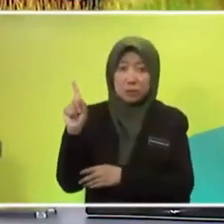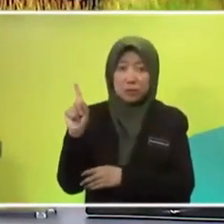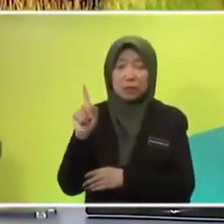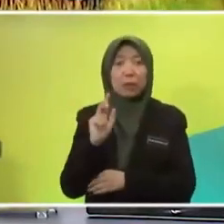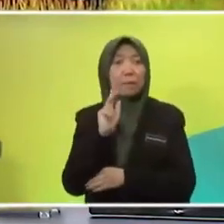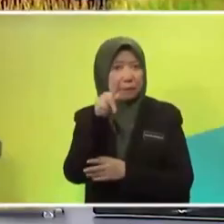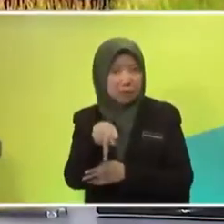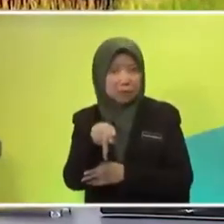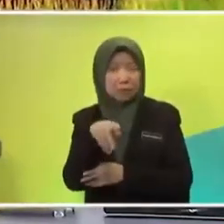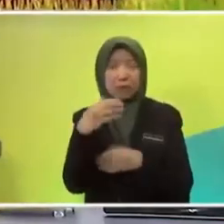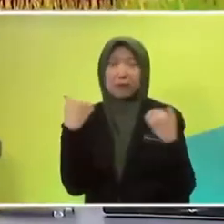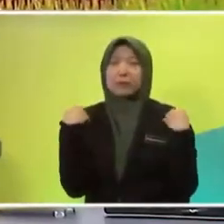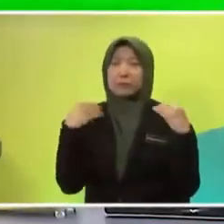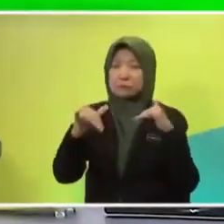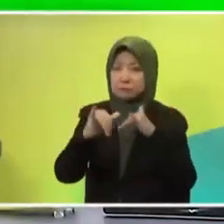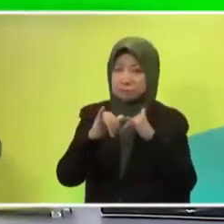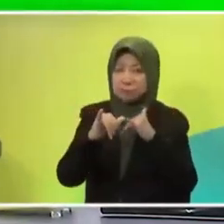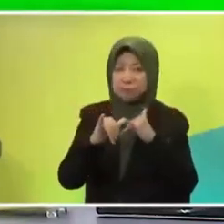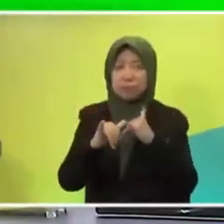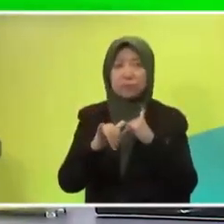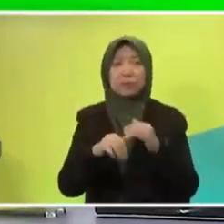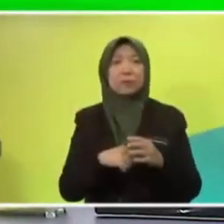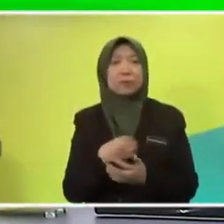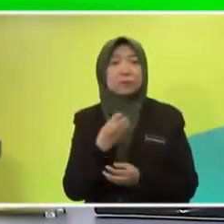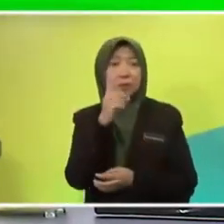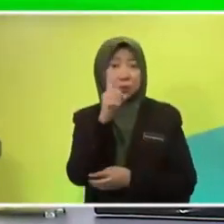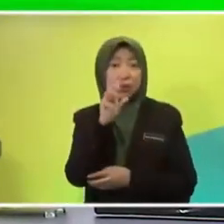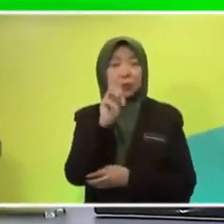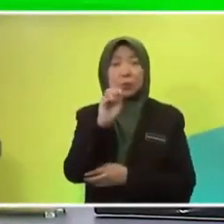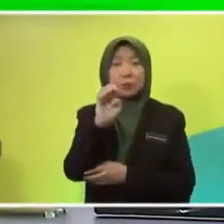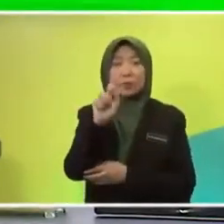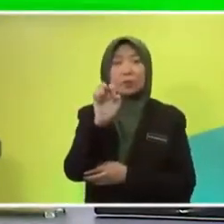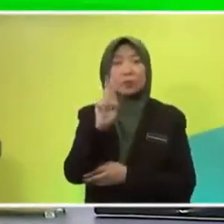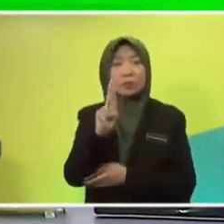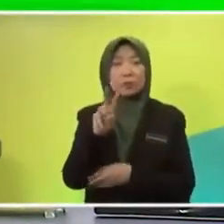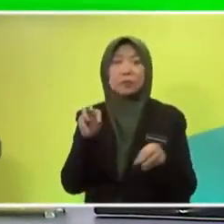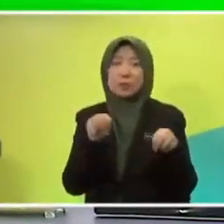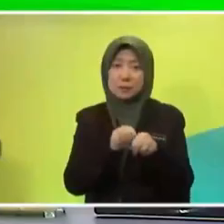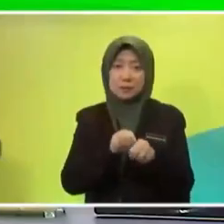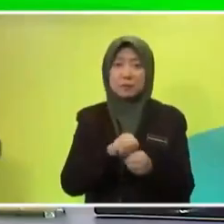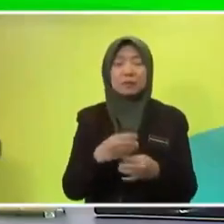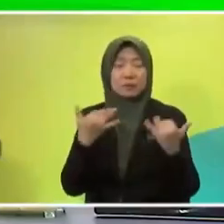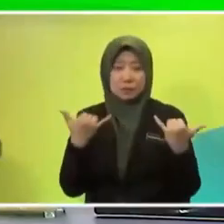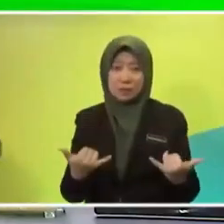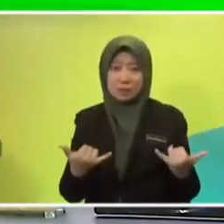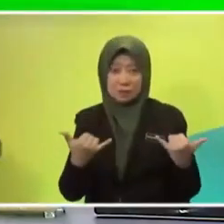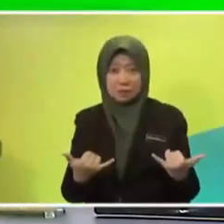pastikan ada penjarakan fizikal sekurang-kurangnya 1 meter seperti apa yang kami amalkan di dalam studio hari